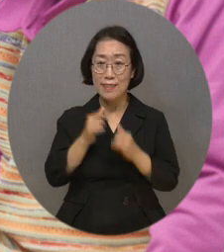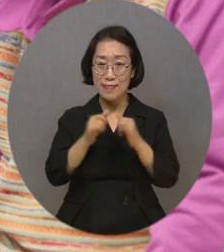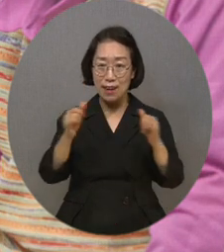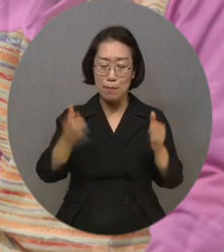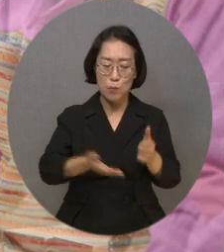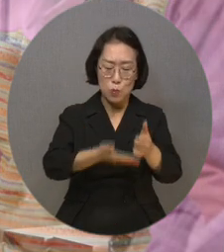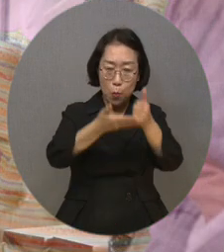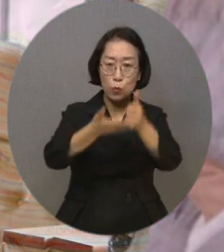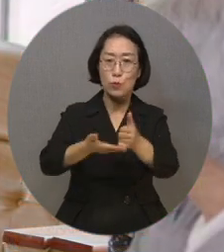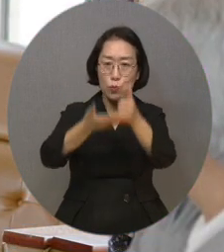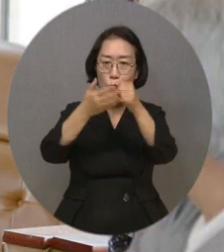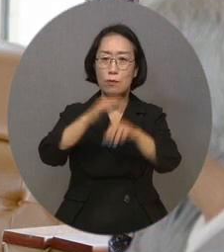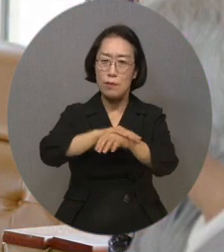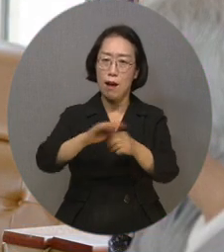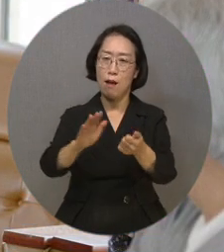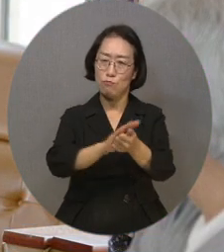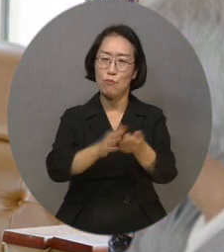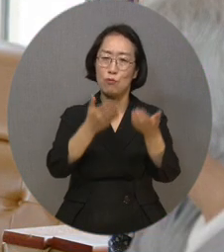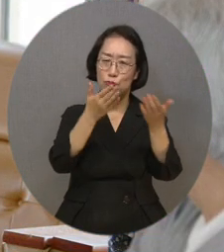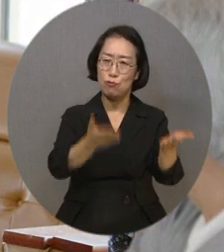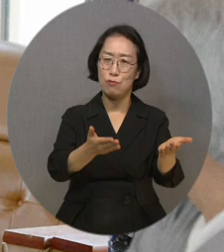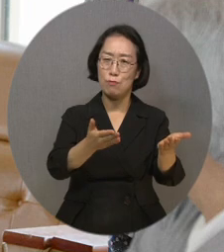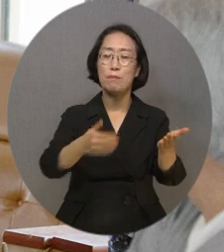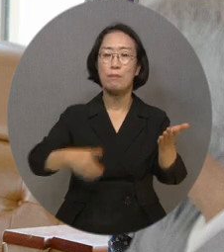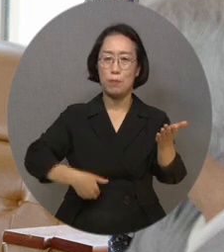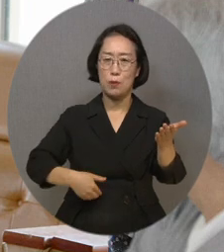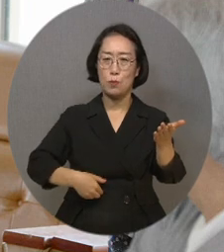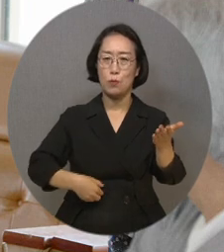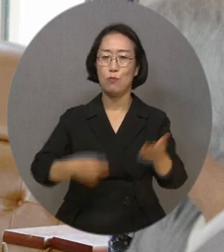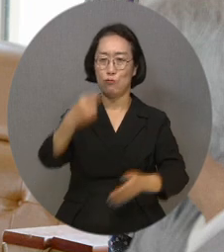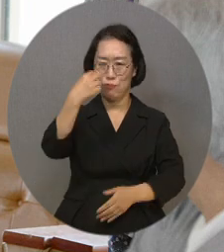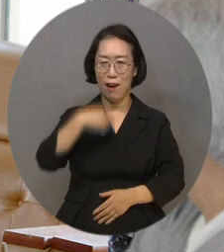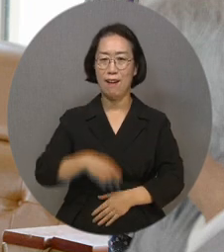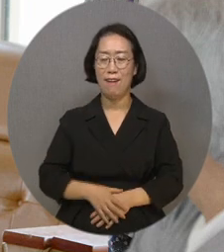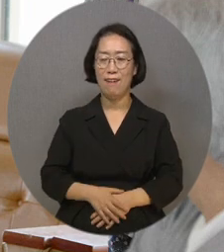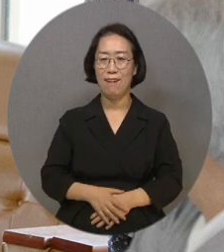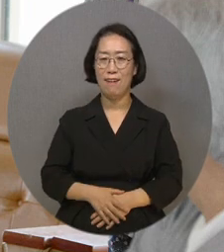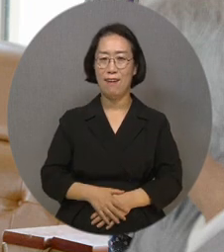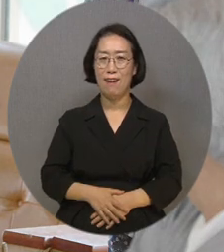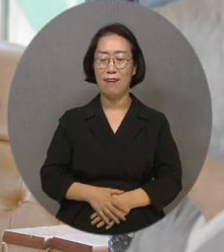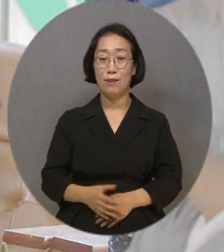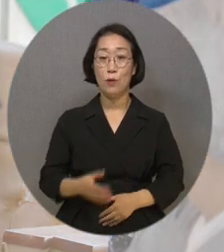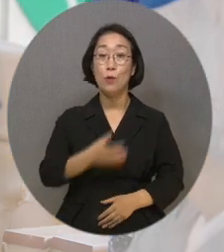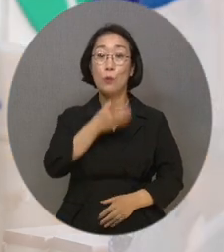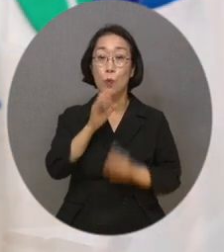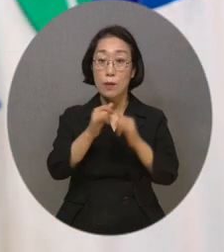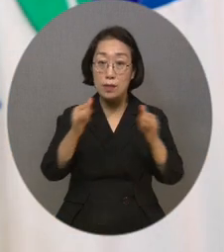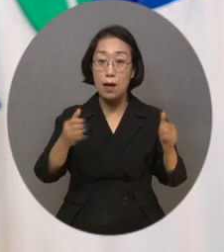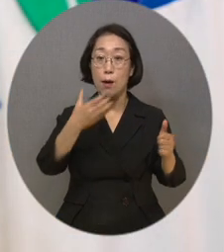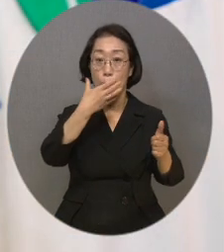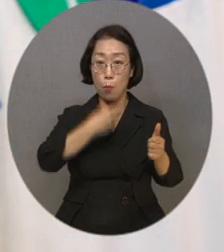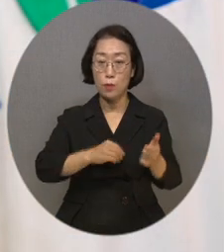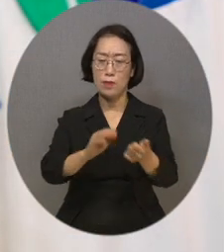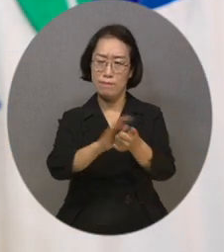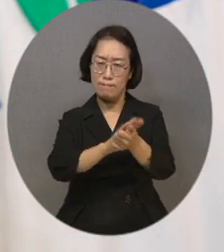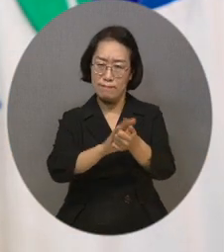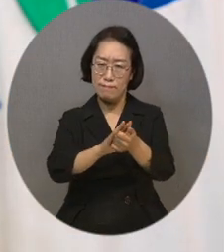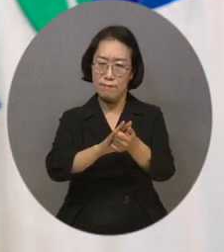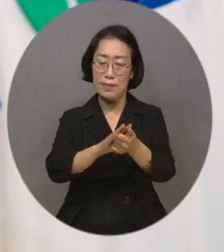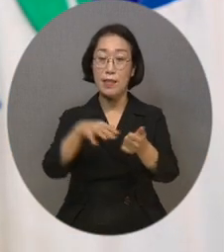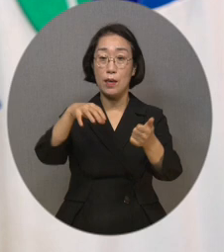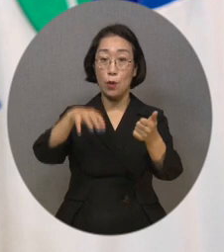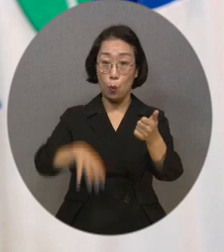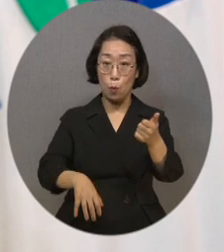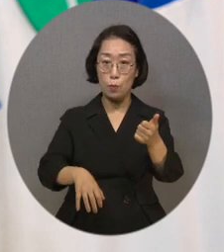더 강화시켜야 할 필요가 있기 때문에 또 어른들에 대한 어르신들에 대한 여러 가지 복지 정책도 저희 고창만이 갖고 있는